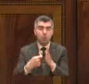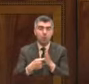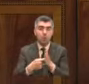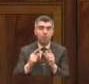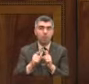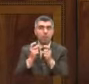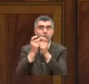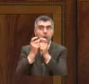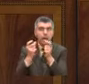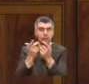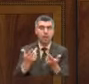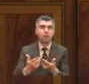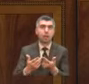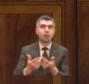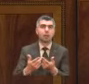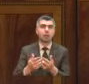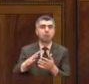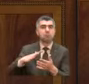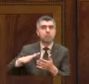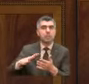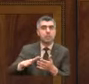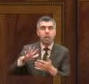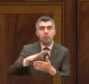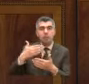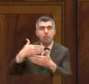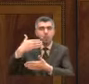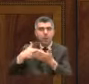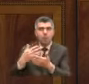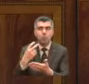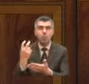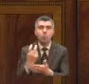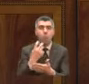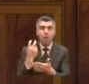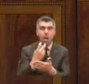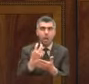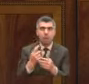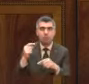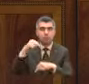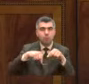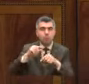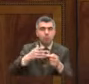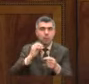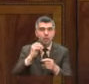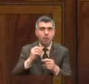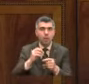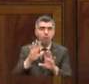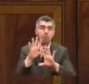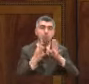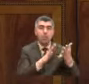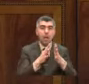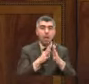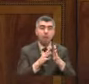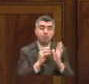وزين، اللي بغى يدير واحد المدينه جديده، بغى يدير منطقه سياحيه، بغى يدير شي مرفق، هذا كله يخضع الى التقييم البيئي، وفيه